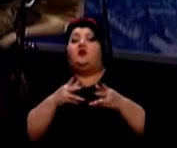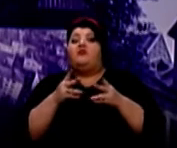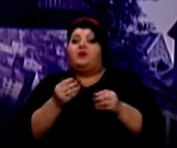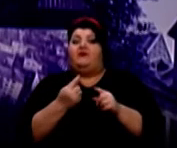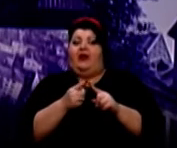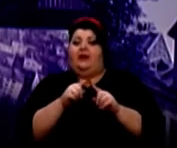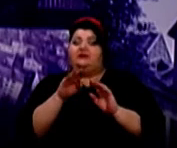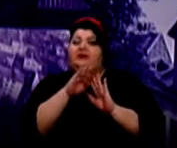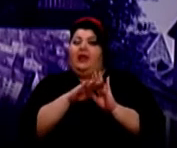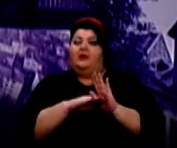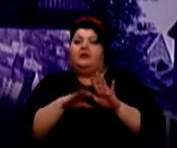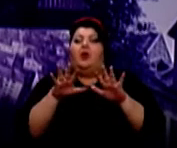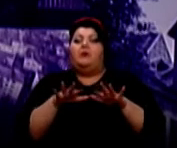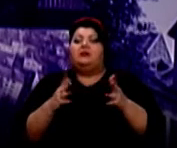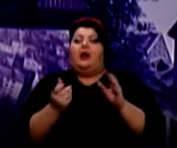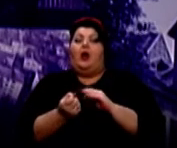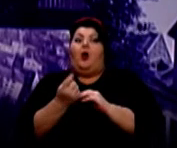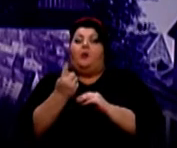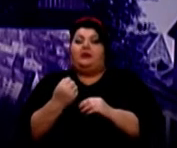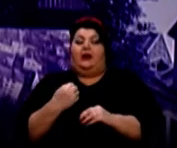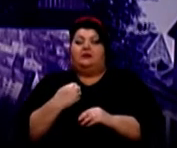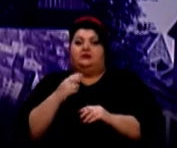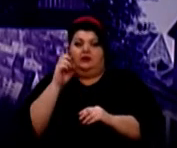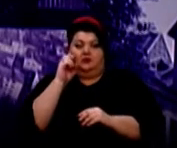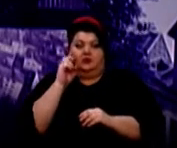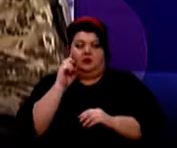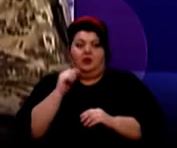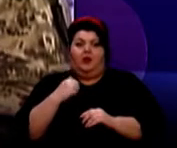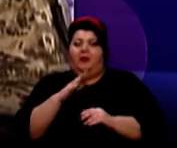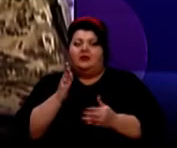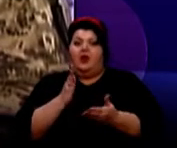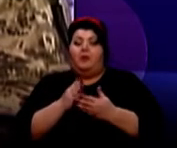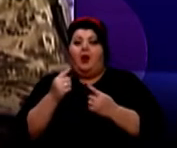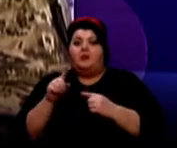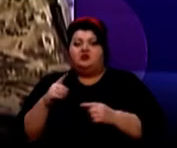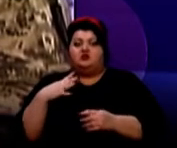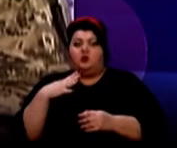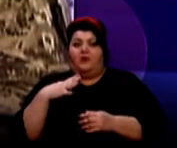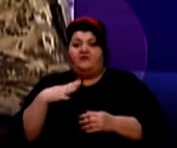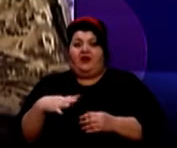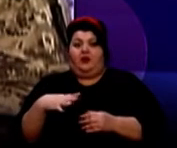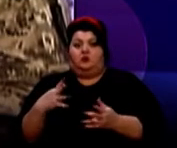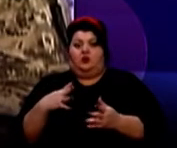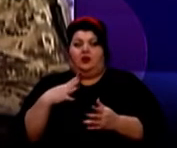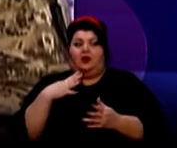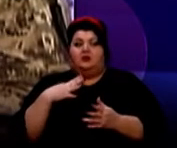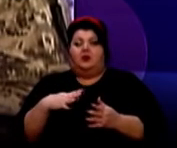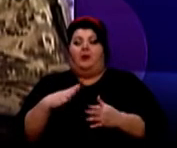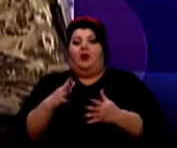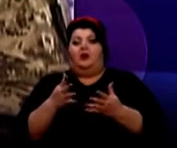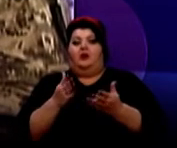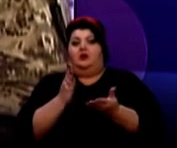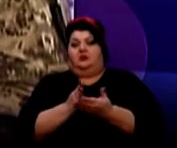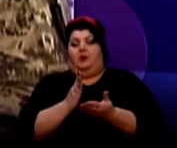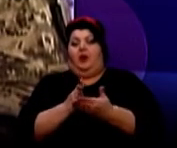рейтинг, на місце, на яке опиняється певна держава? Повторюся, ми не маємо іншого виходу, як тримати професійні,